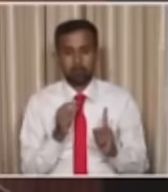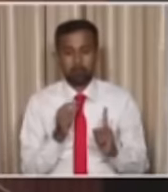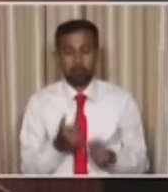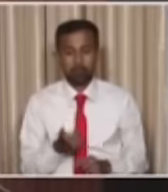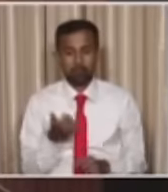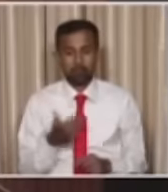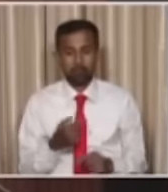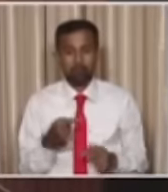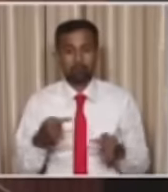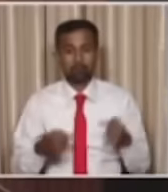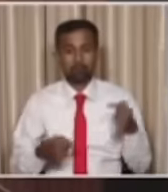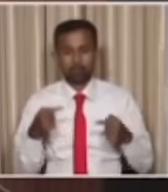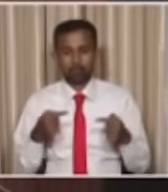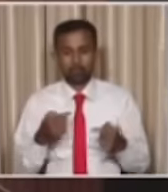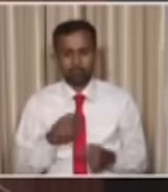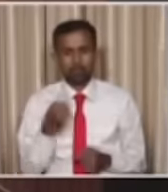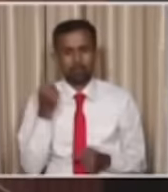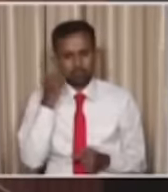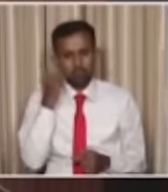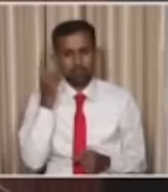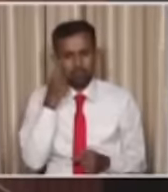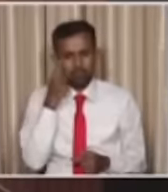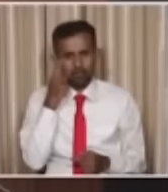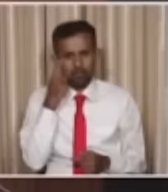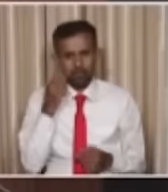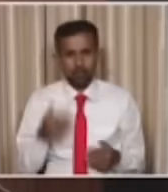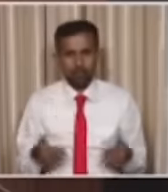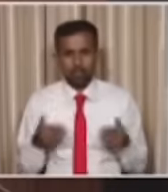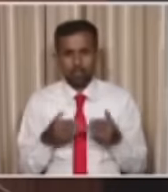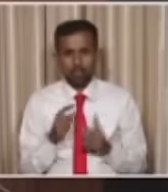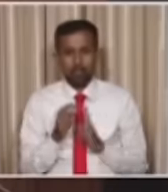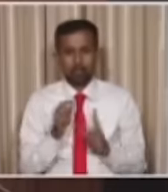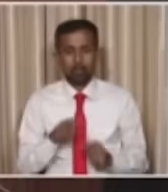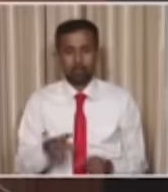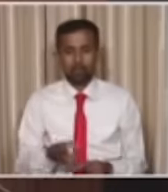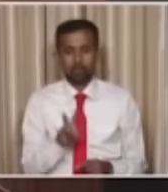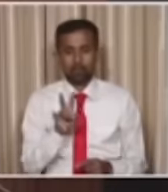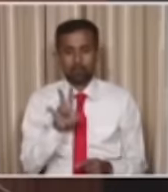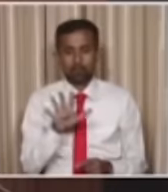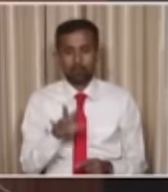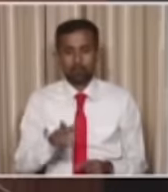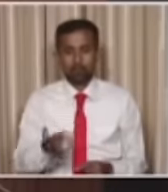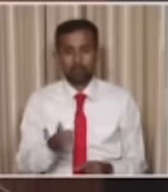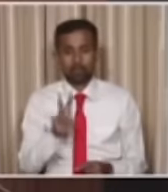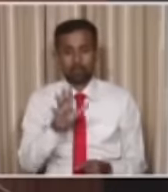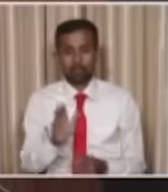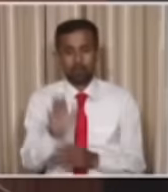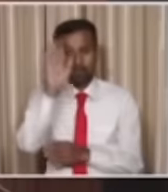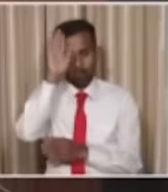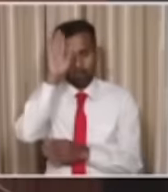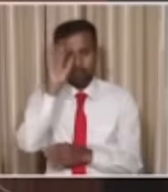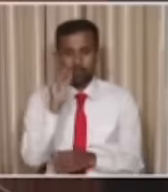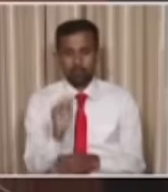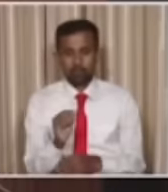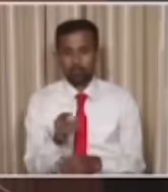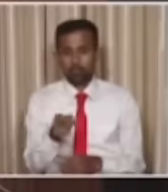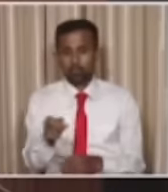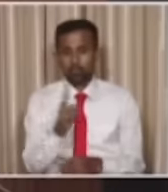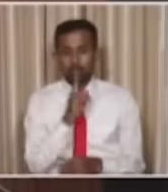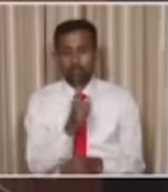ඓතිහාසික විවාදයක්. මම දන්නවා අපි දන්නවා අද මේ පාර්ලිමේන්තුවේ 225න් 225 මත ඉස්සුවා වුණත් ඔය